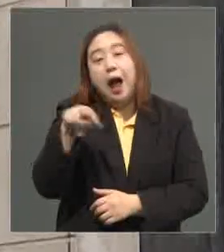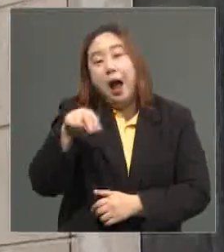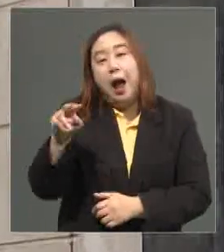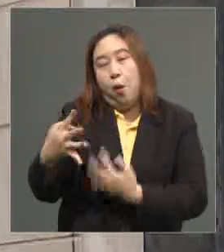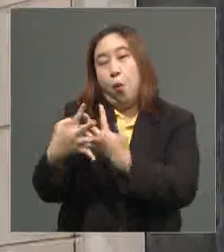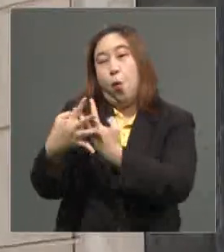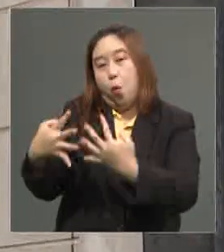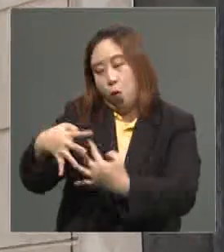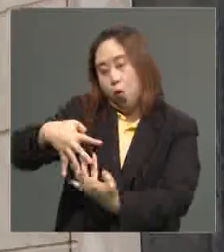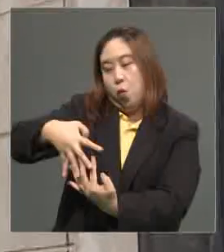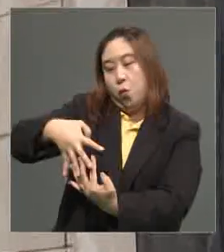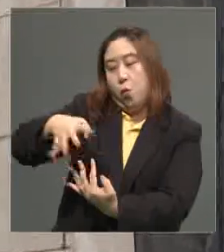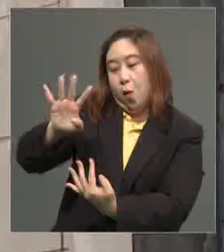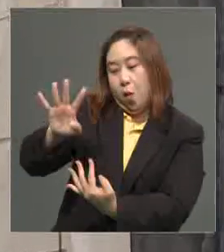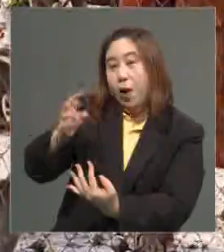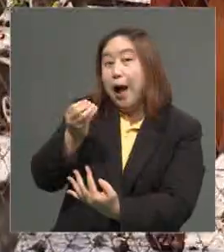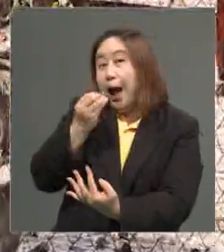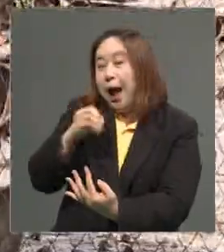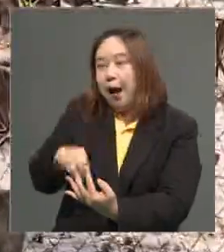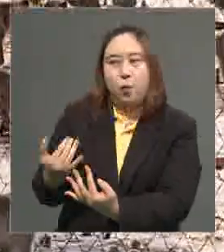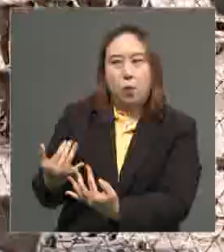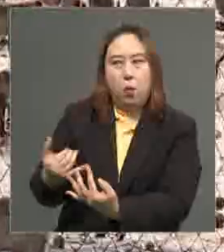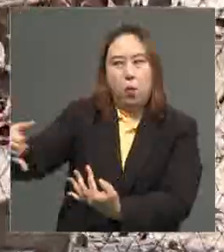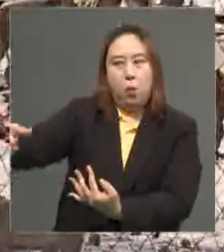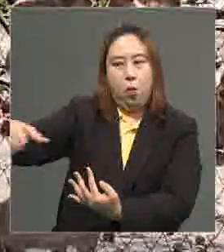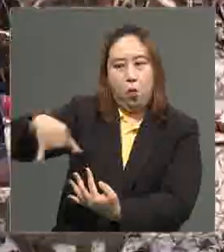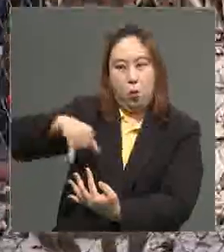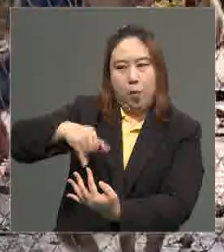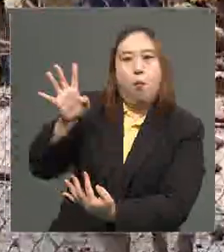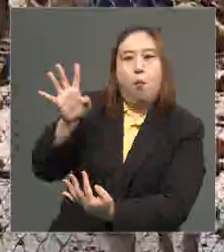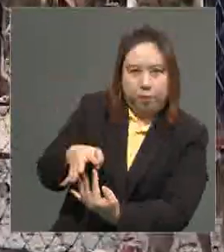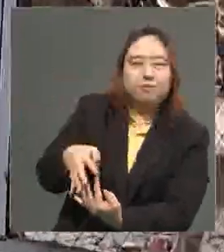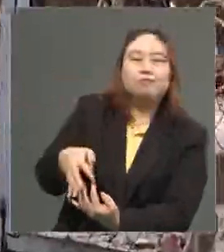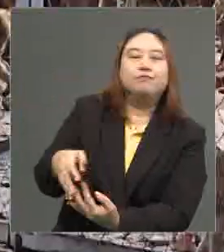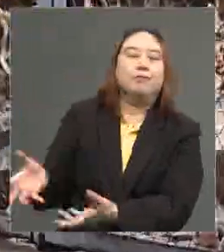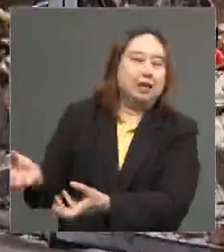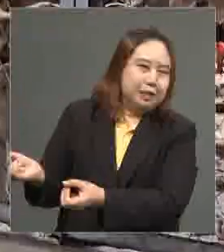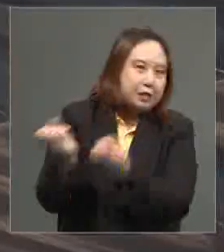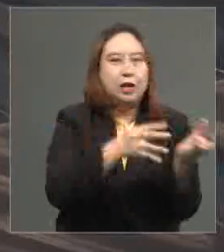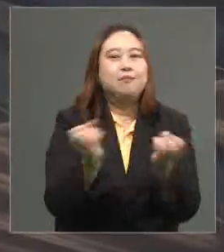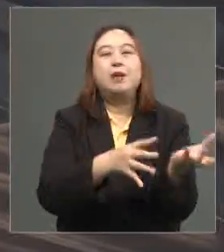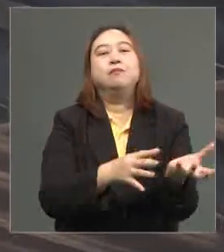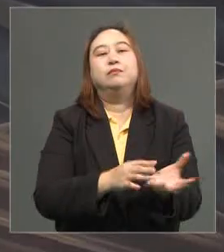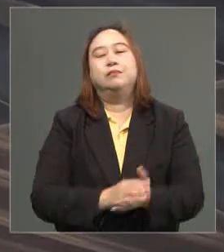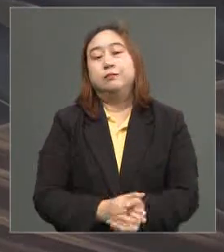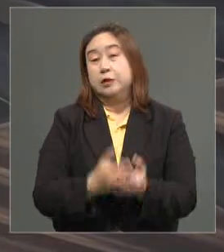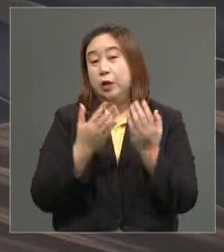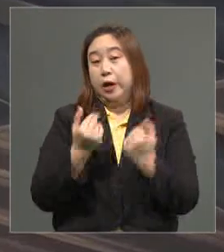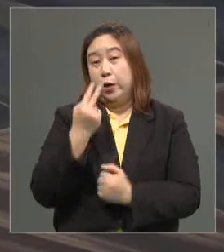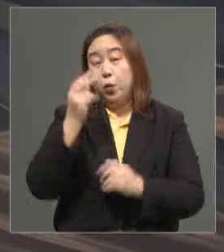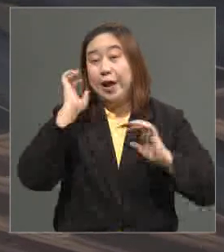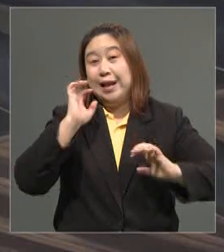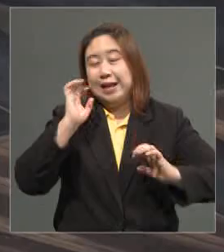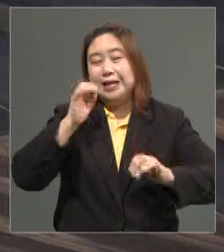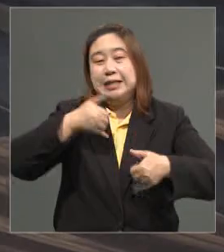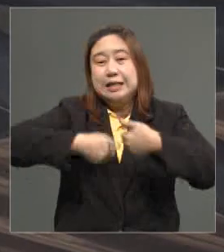พร้อมกับอาหารไปวางตามจนต่างๆเพื่อนำลิงกลับเข้ากรงให้ได้มากที่สุดครับครับานี้จากการสังเกตพบว่าลิงที่มันหนีออก